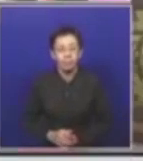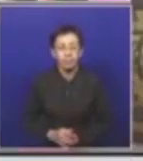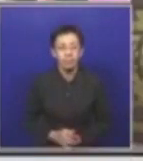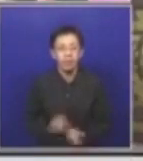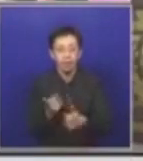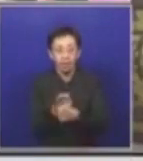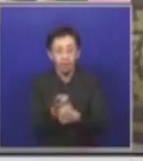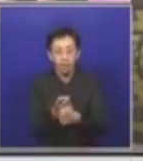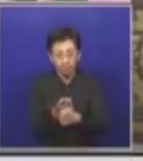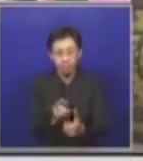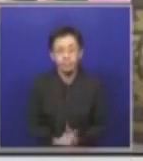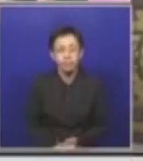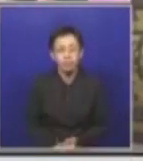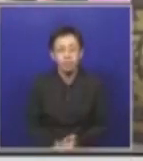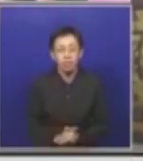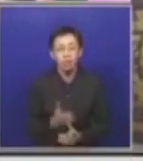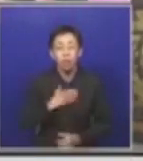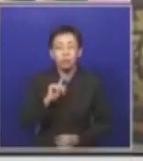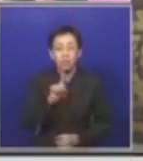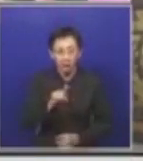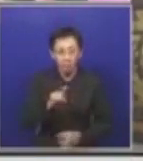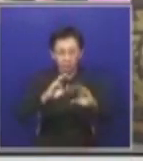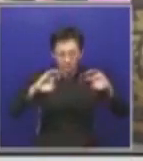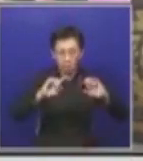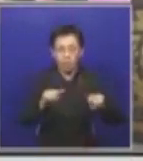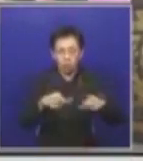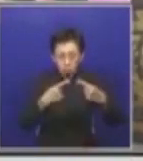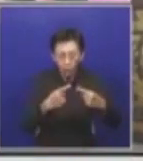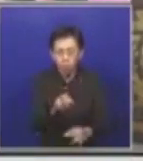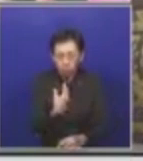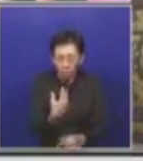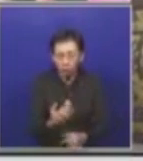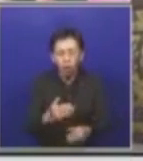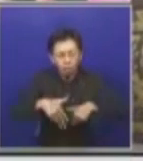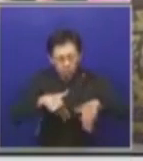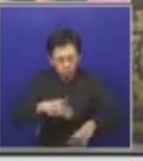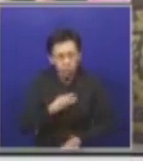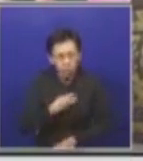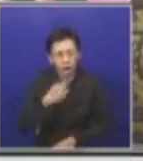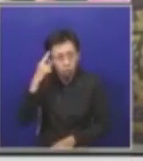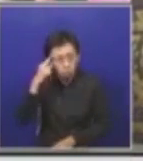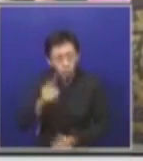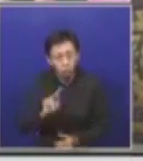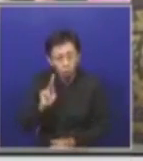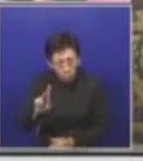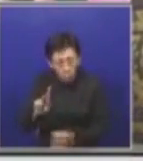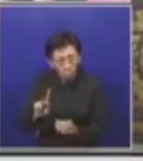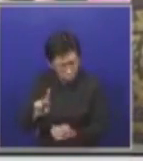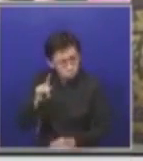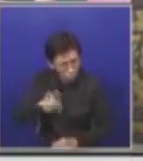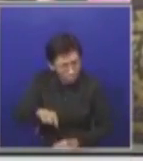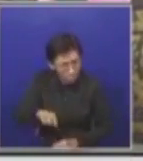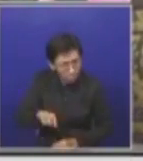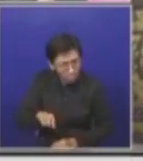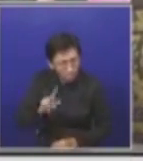เรื่องแรกจริงๆวันนี้ผมต้องถามและรัฐบาลต้องตอบแล้วชาวบ้านมีสิทธิ์รู้จำเป็นต้องกู้หรือไม่